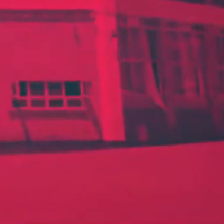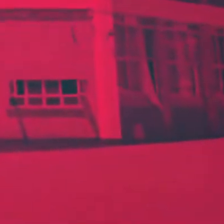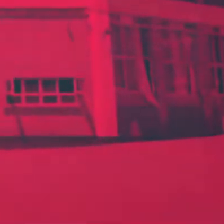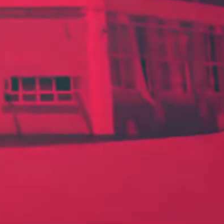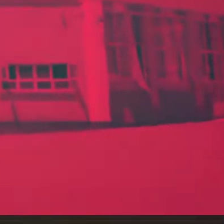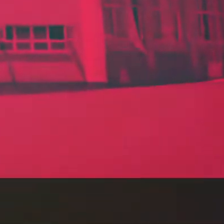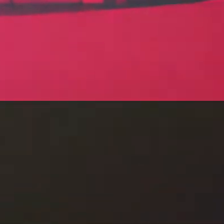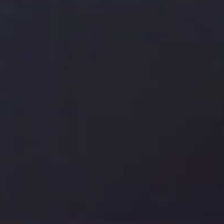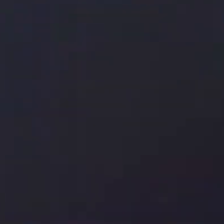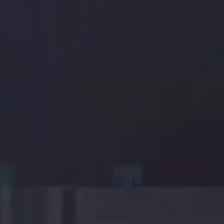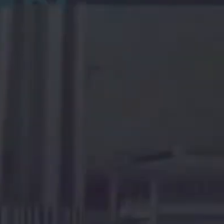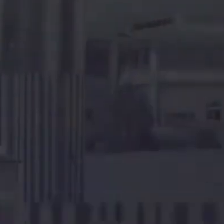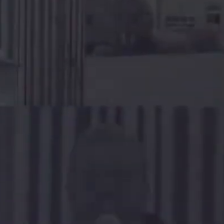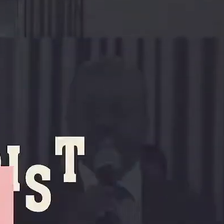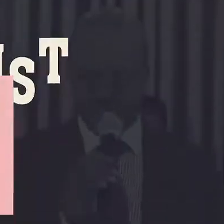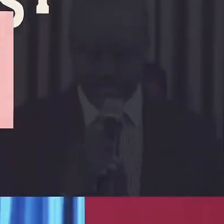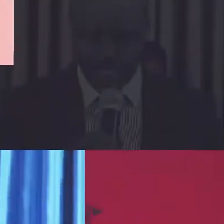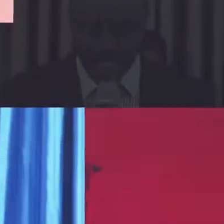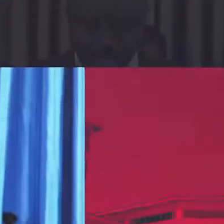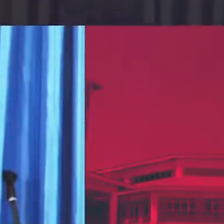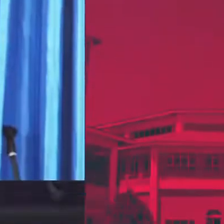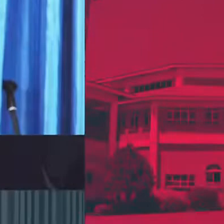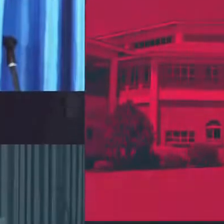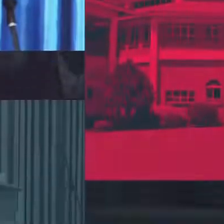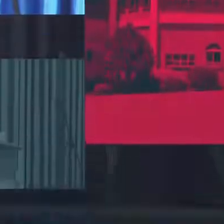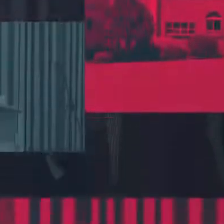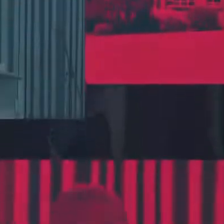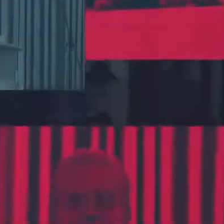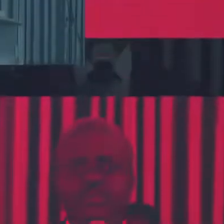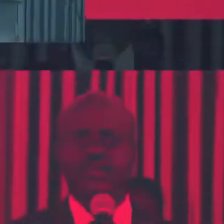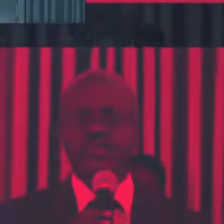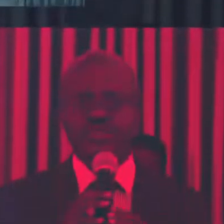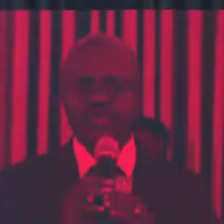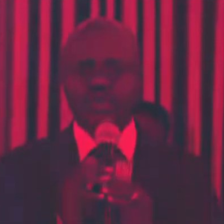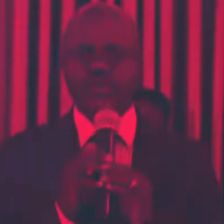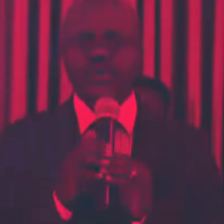ndiye mchungaji wangu.